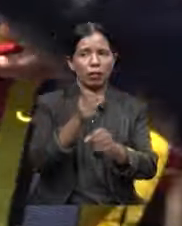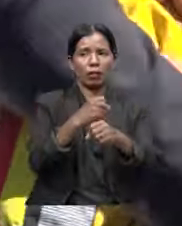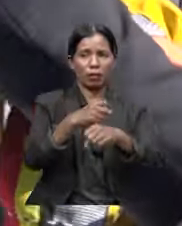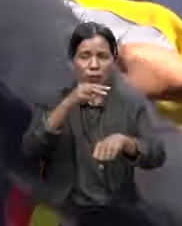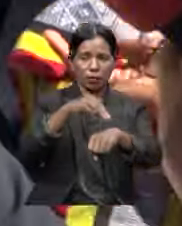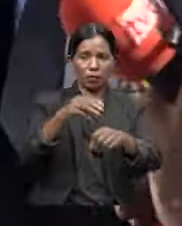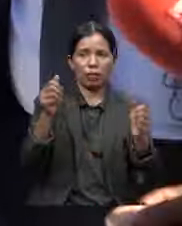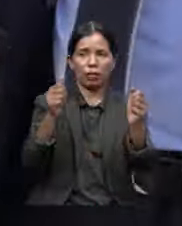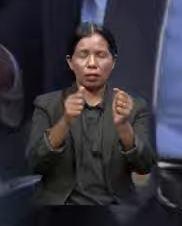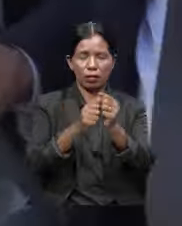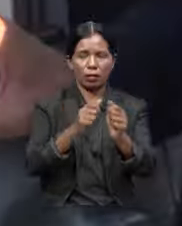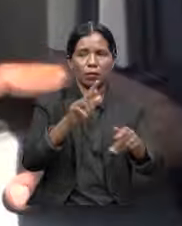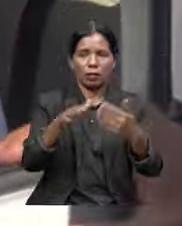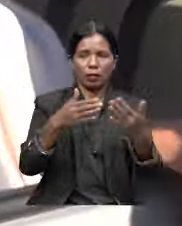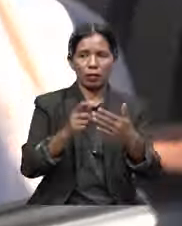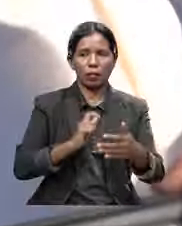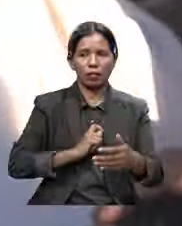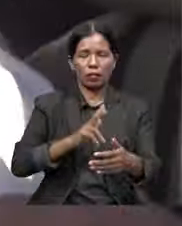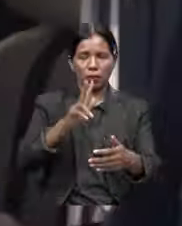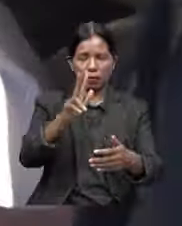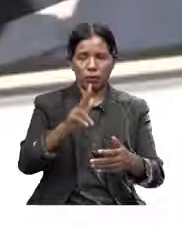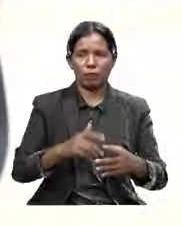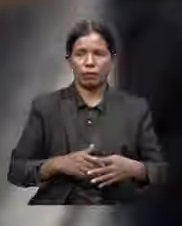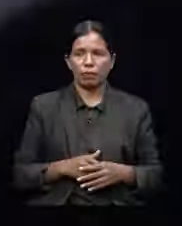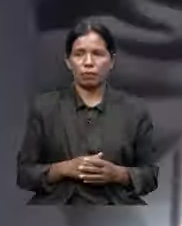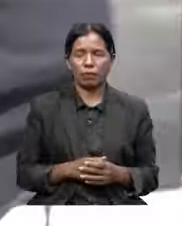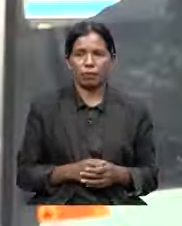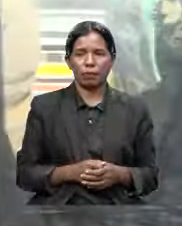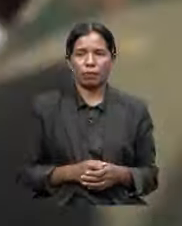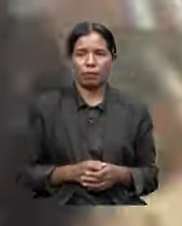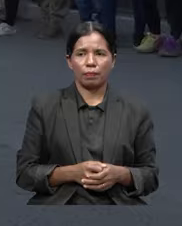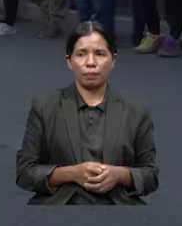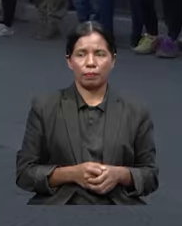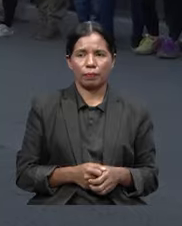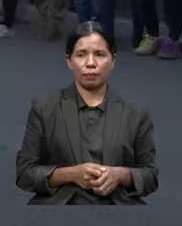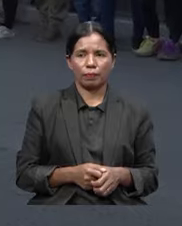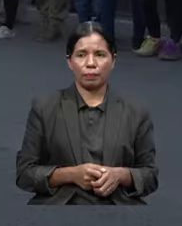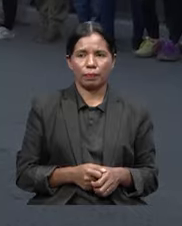solene hamutu ko peregrinus sira iha tastolo Luciano Amaral, Lamberto da Silva, ZMN.